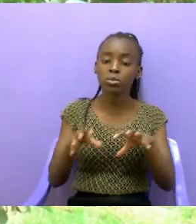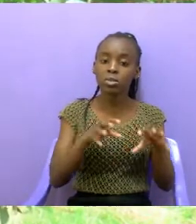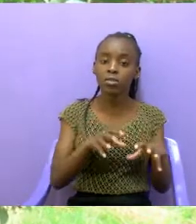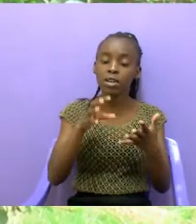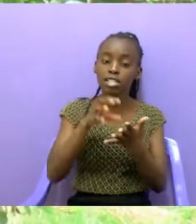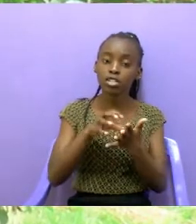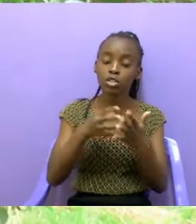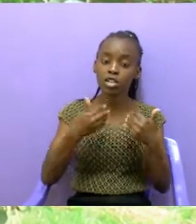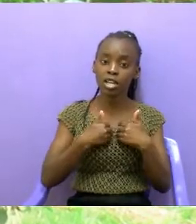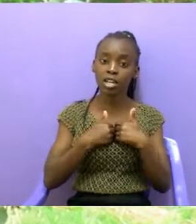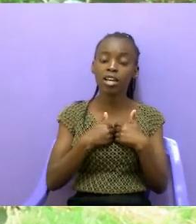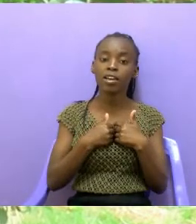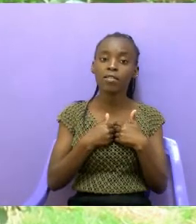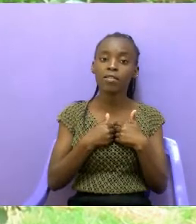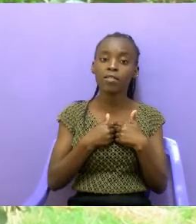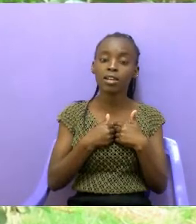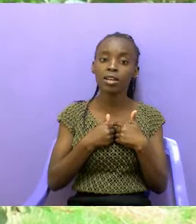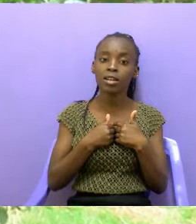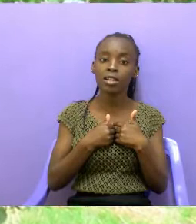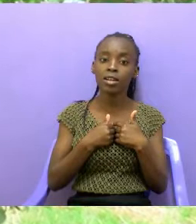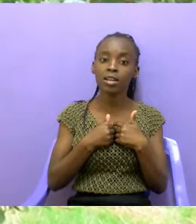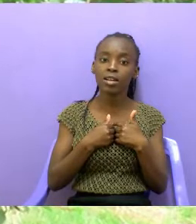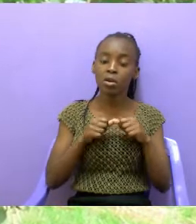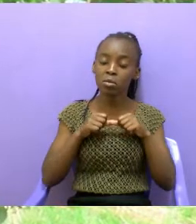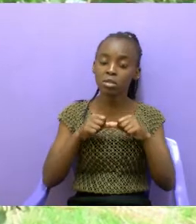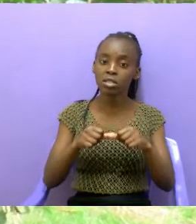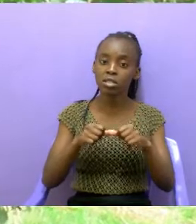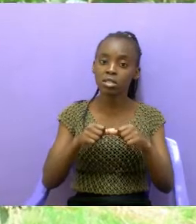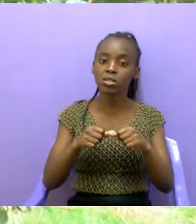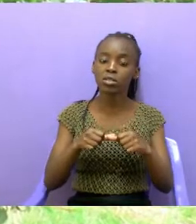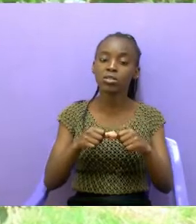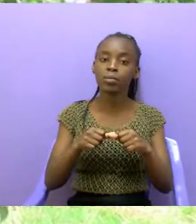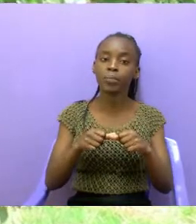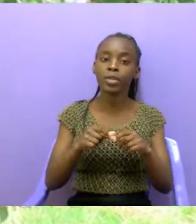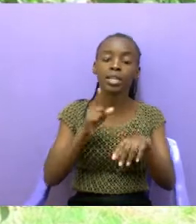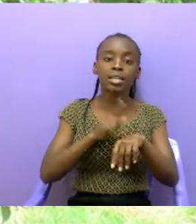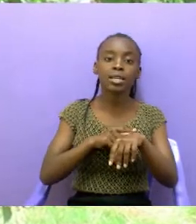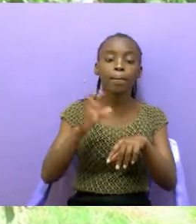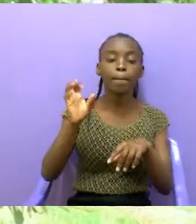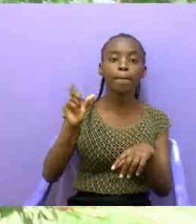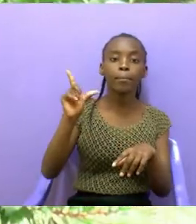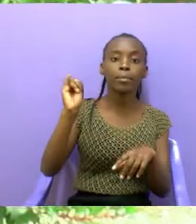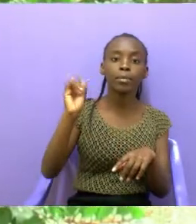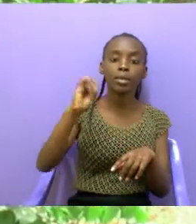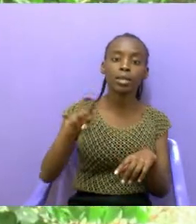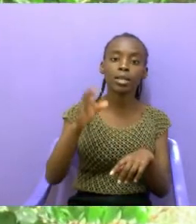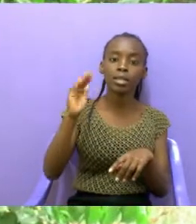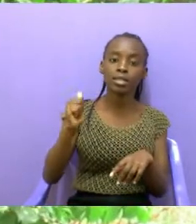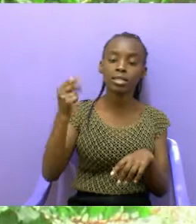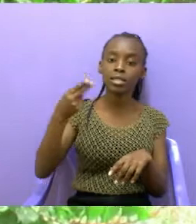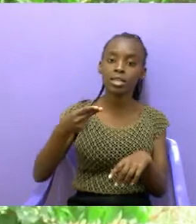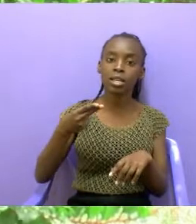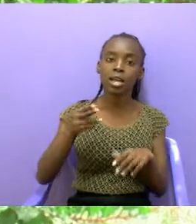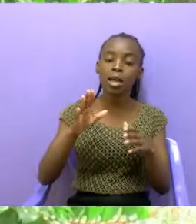Mtumishi wa Mungu Elijah alipokuwa anakipitia hali ngumu, akikimbia akimwambia Mungu afadhali heri nife, Mungu